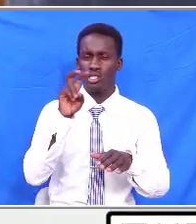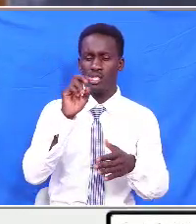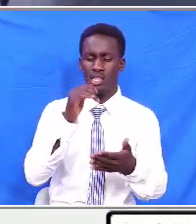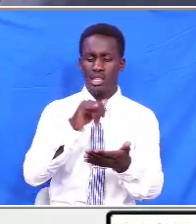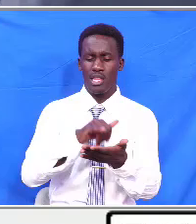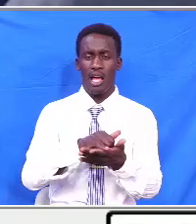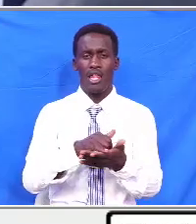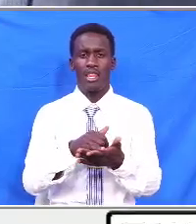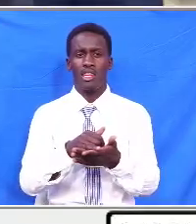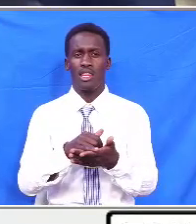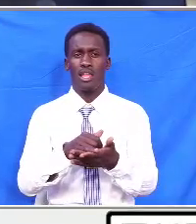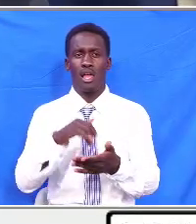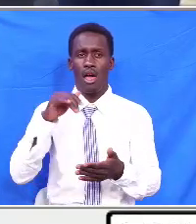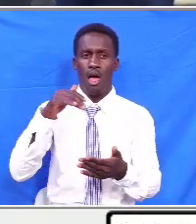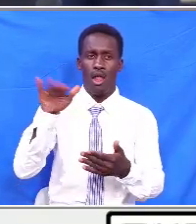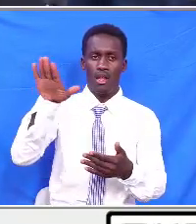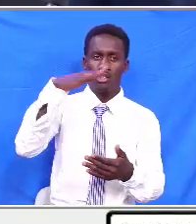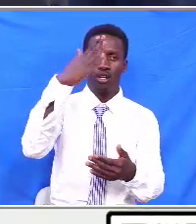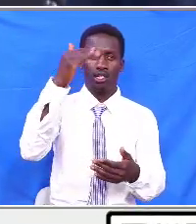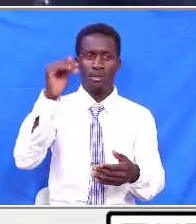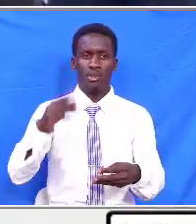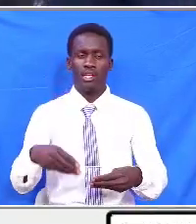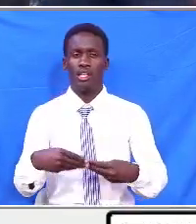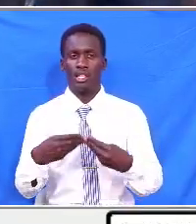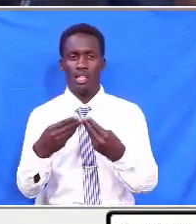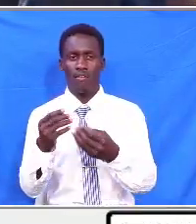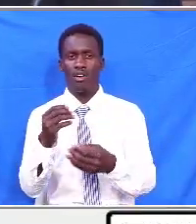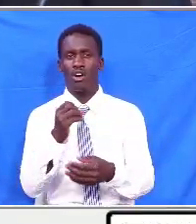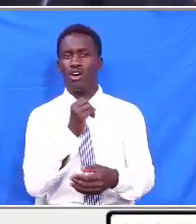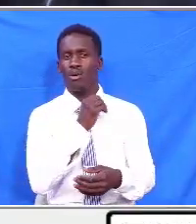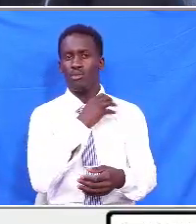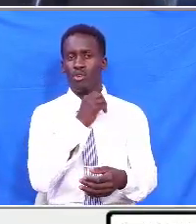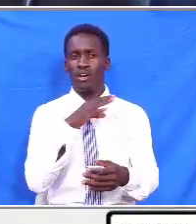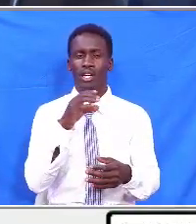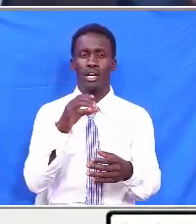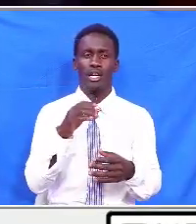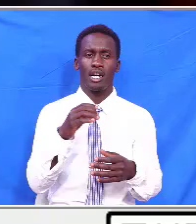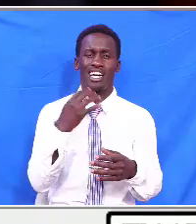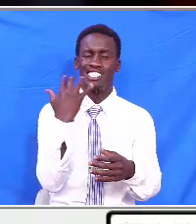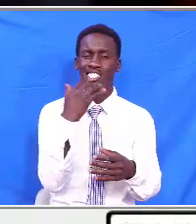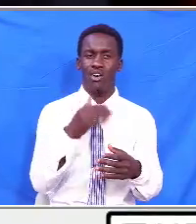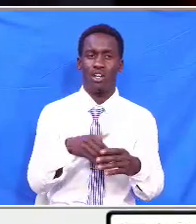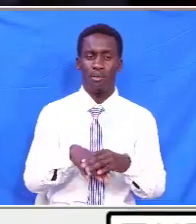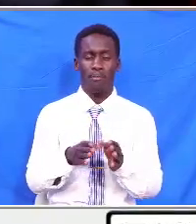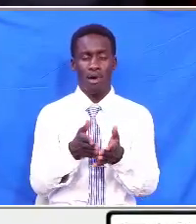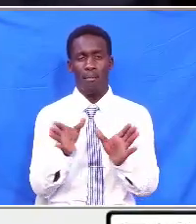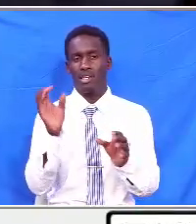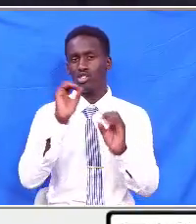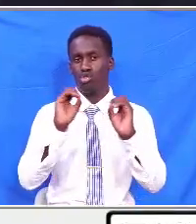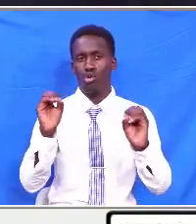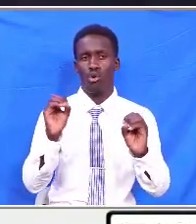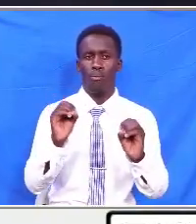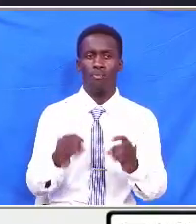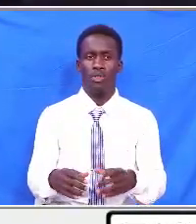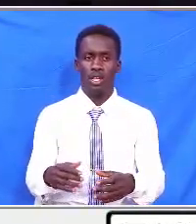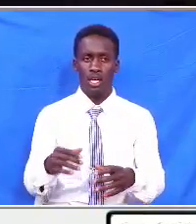bunge la kitaifa halikupaswa kuwasilisha utetezi wa Gachagua kwa umma. Jopo hilo sasa linatarajiwa kutoa uamuzi